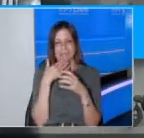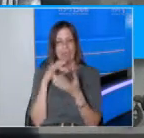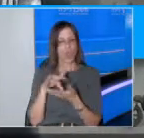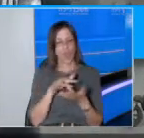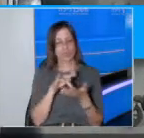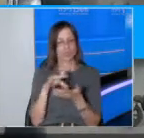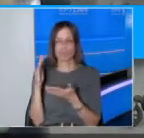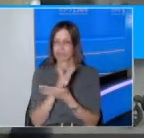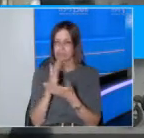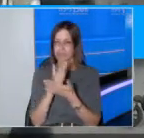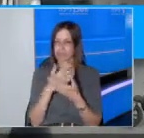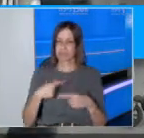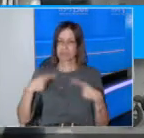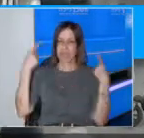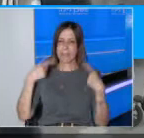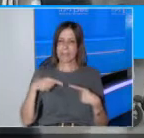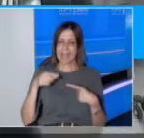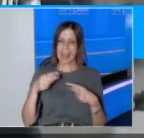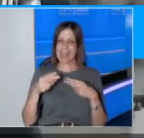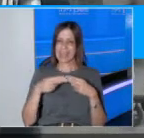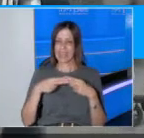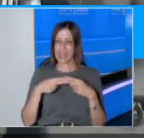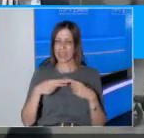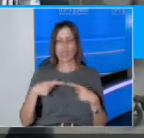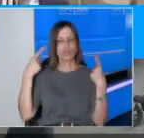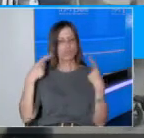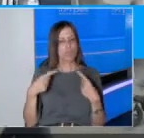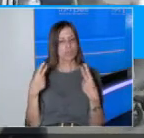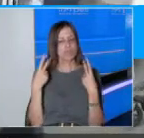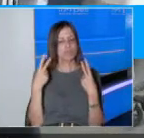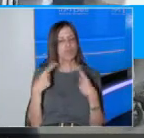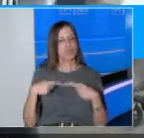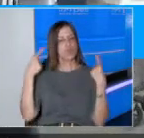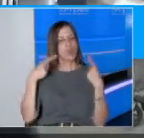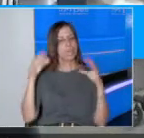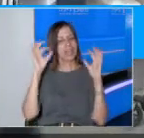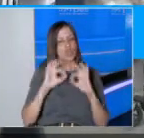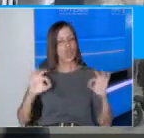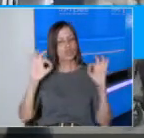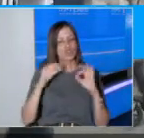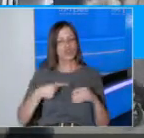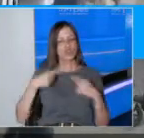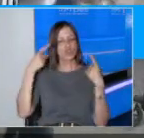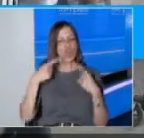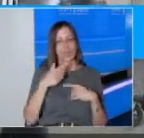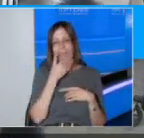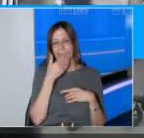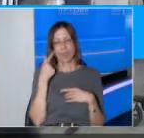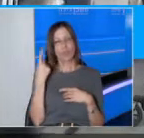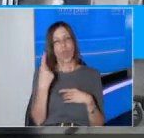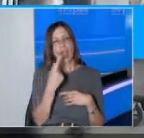שהוא נערך בימים האלה, לקראת יום הדין, לקראת היום הקדוש, יום הכיפורים, כל אחד את חשבון הנפש